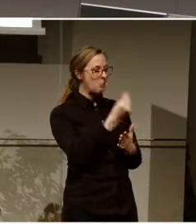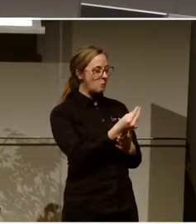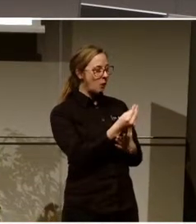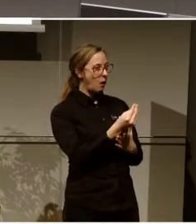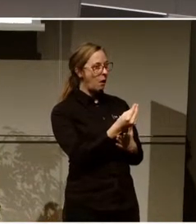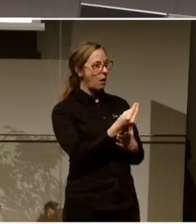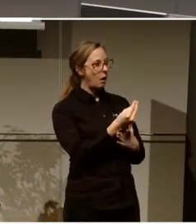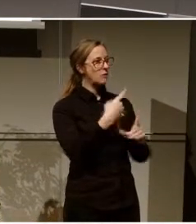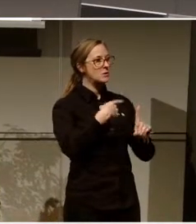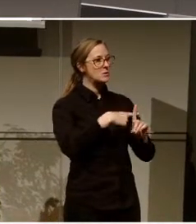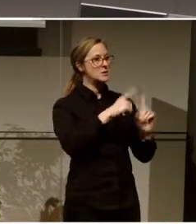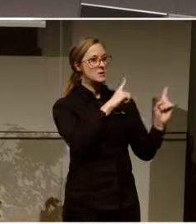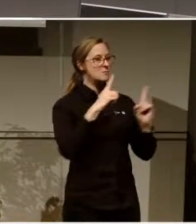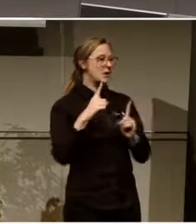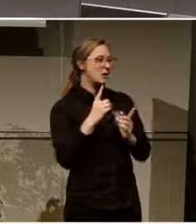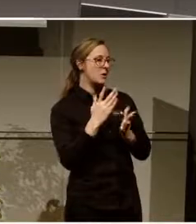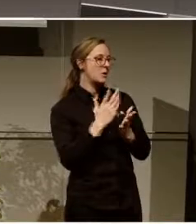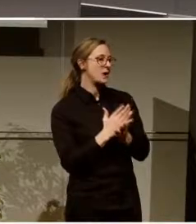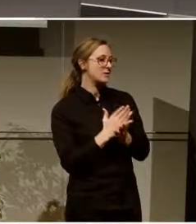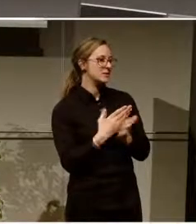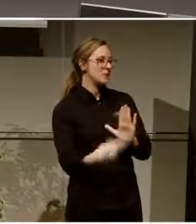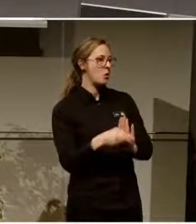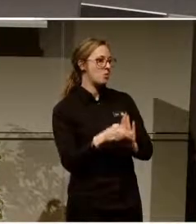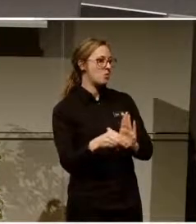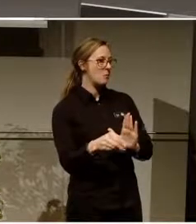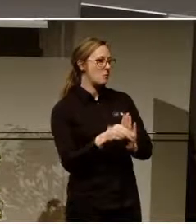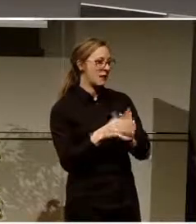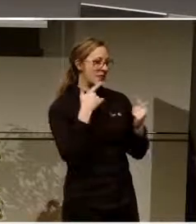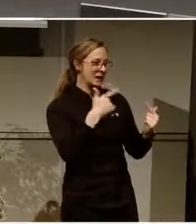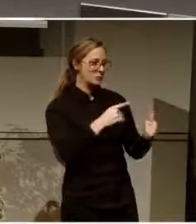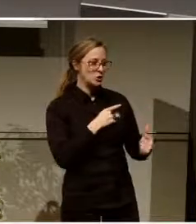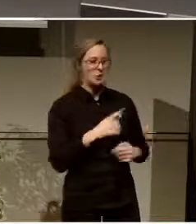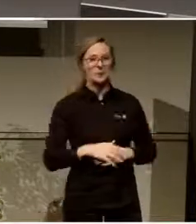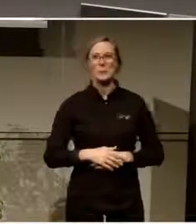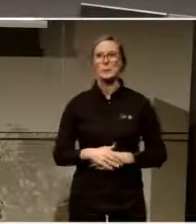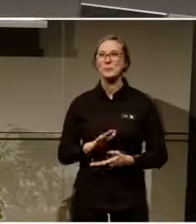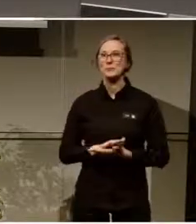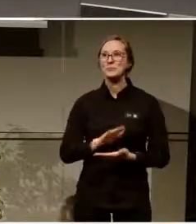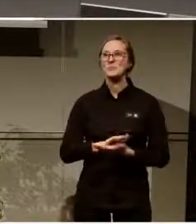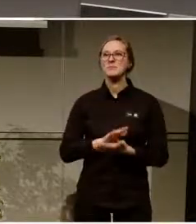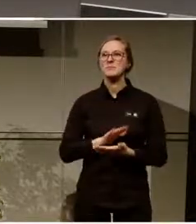och människorättspresent där. Så, tack så väldigt mycket. Tack.